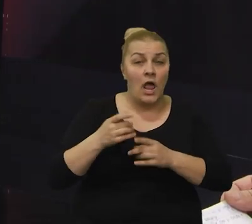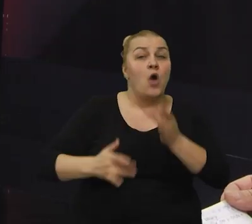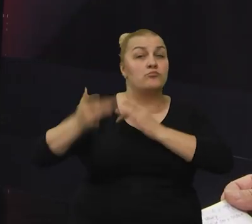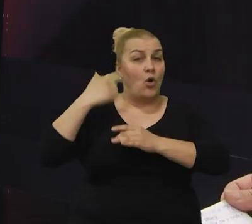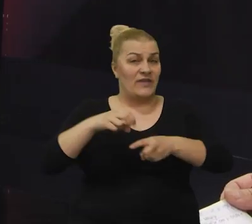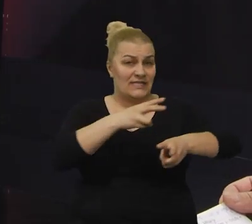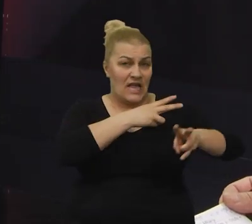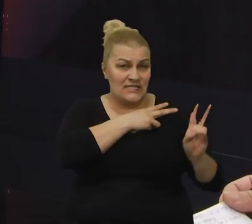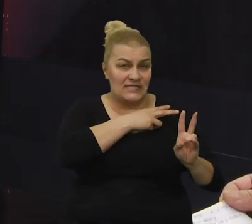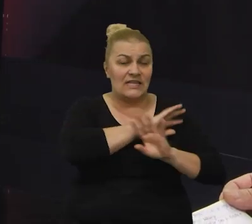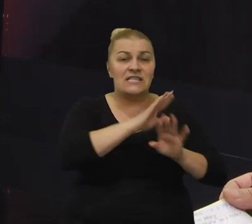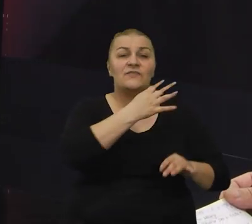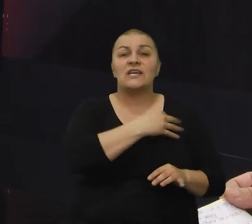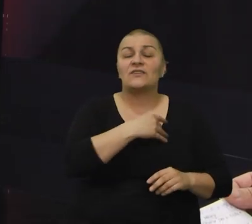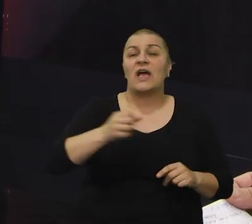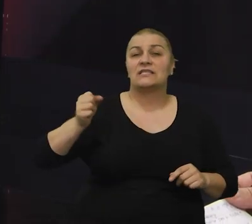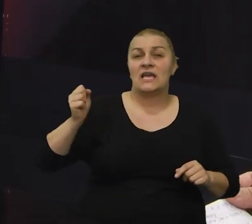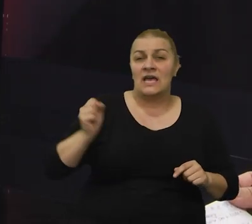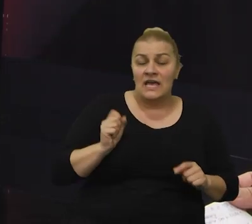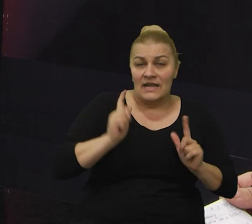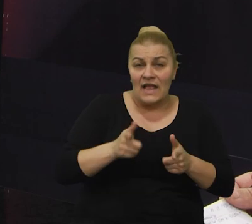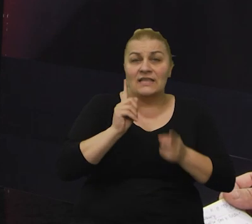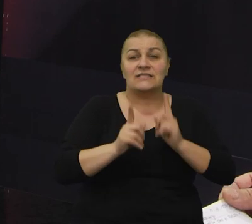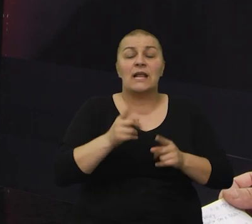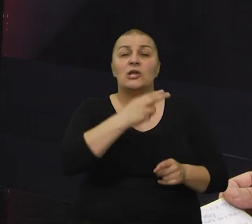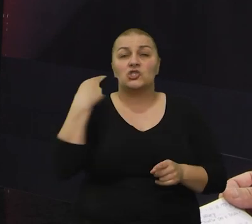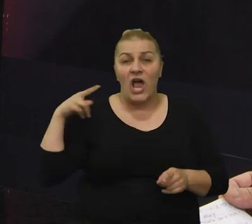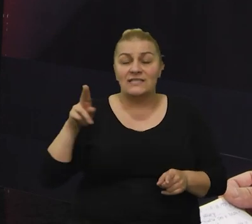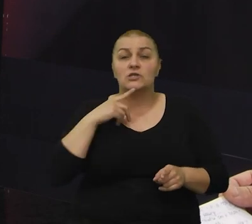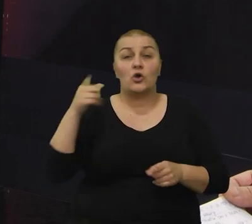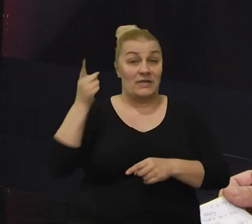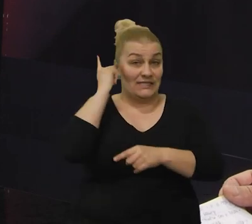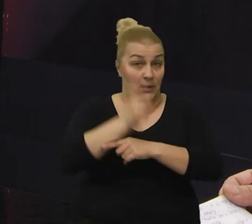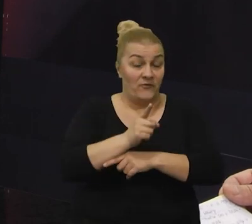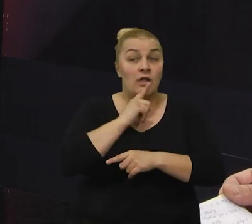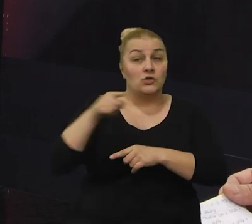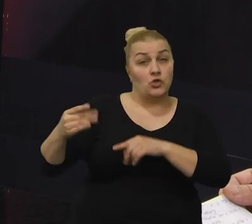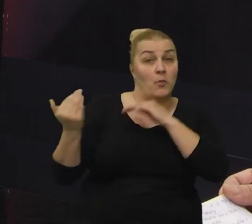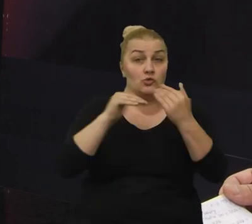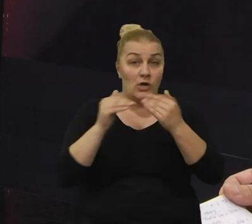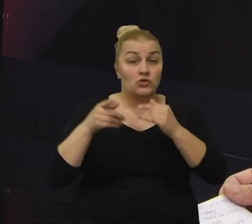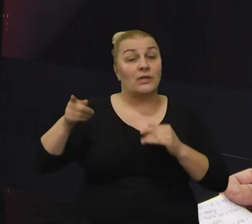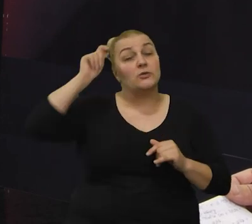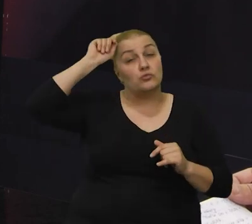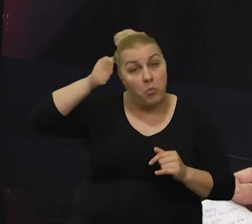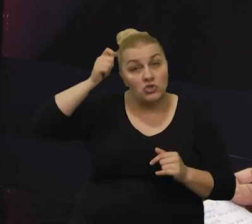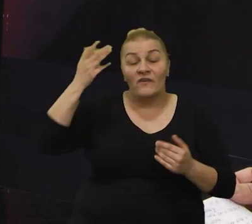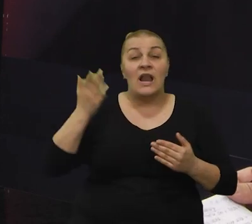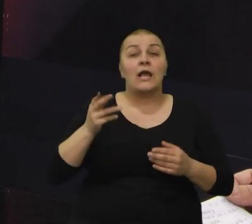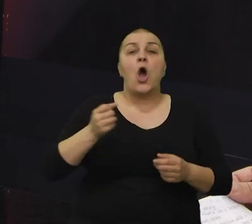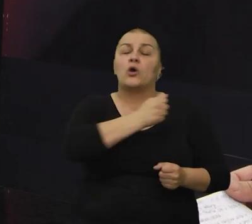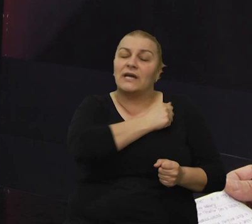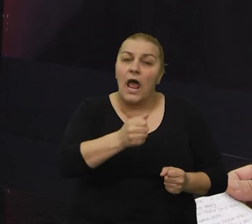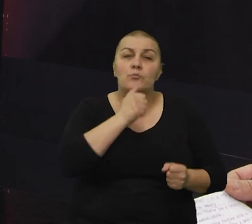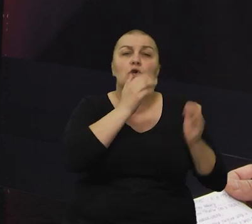je povijesna istina, svi hrvatski ratnici ili časnici kojima si zapovjedao ili sa tobom su surađivali, poštivali su te kao hrabrog